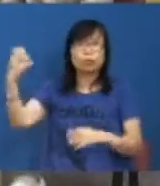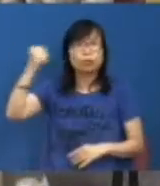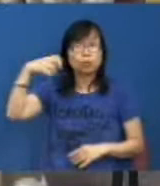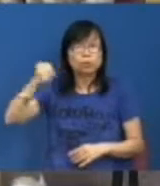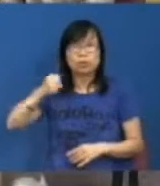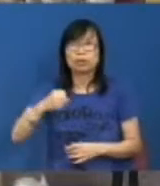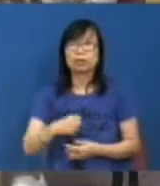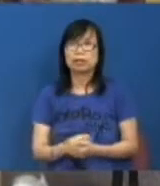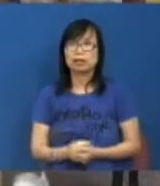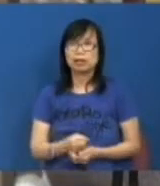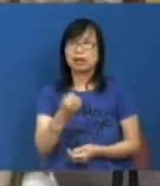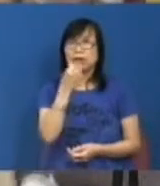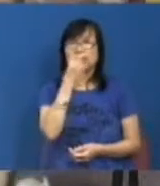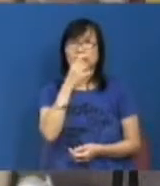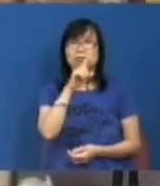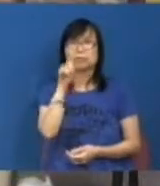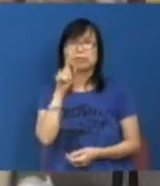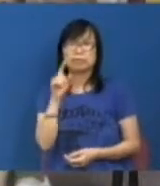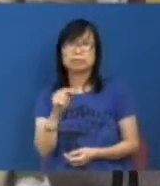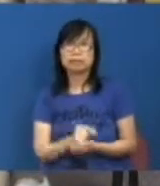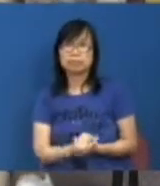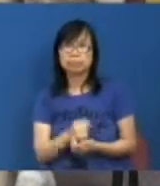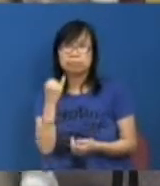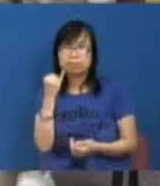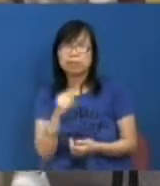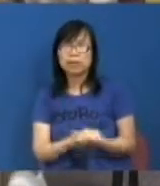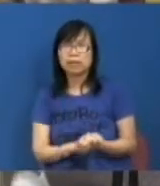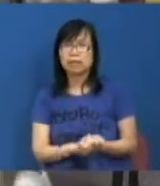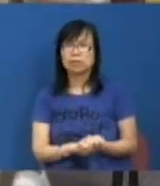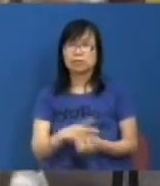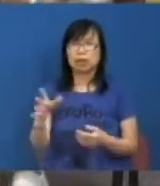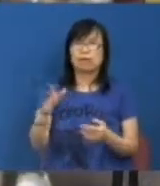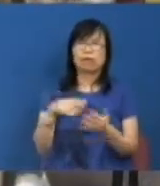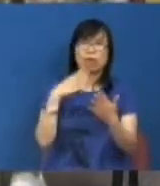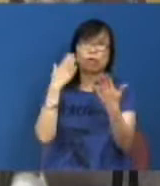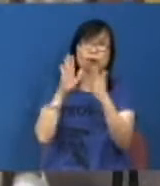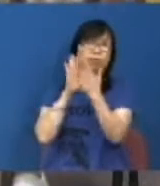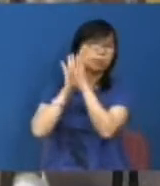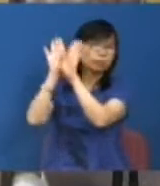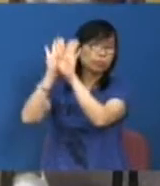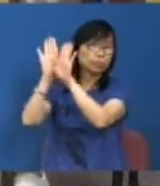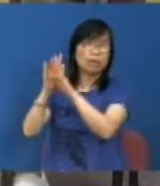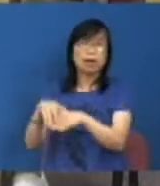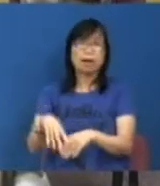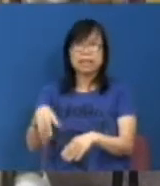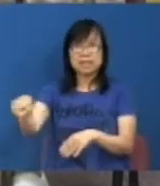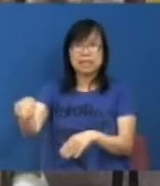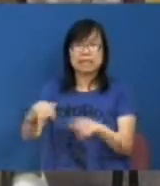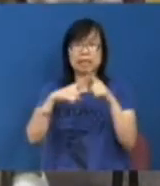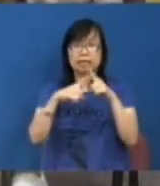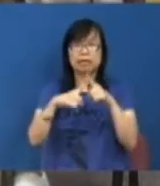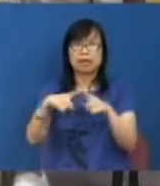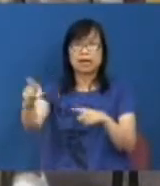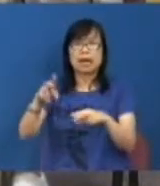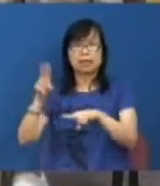就係、是香港政府搞唔掂，咁咧差唔多就叫攞個擋箭牌出嚟話，總之呢扎人咧，因為你